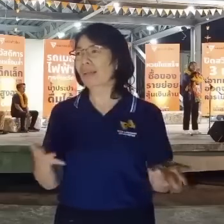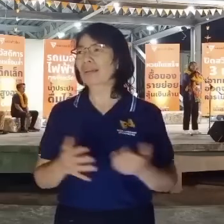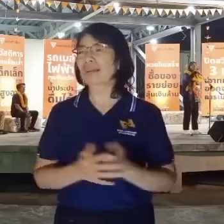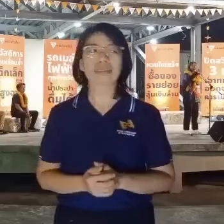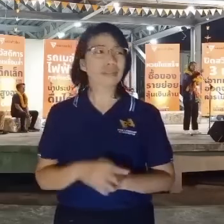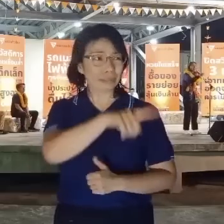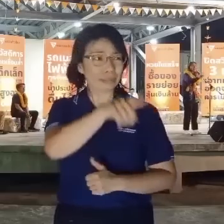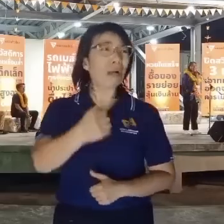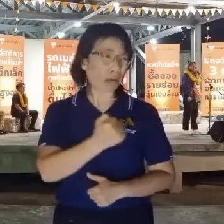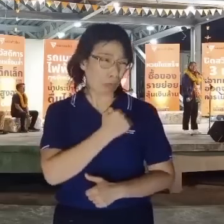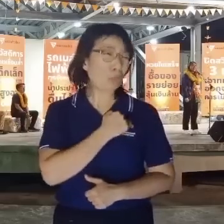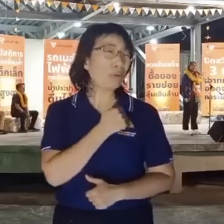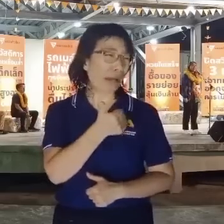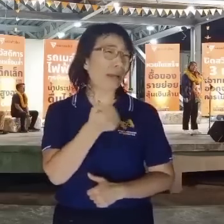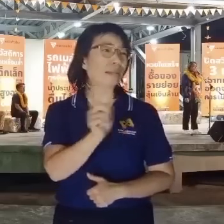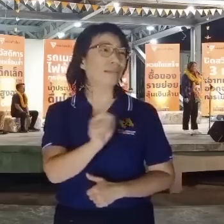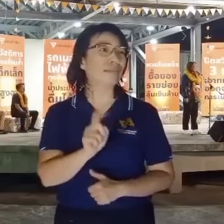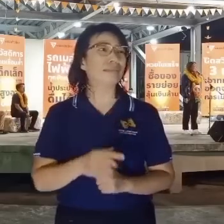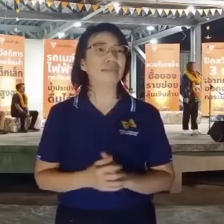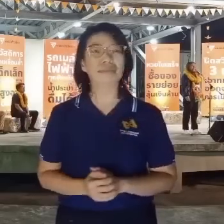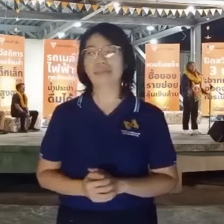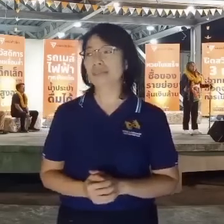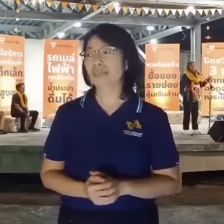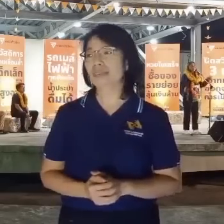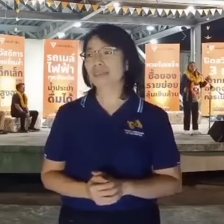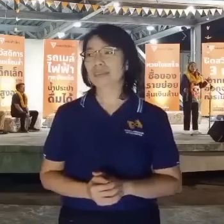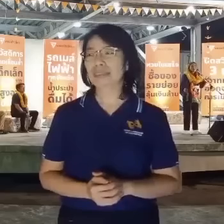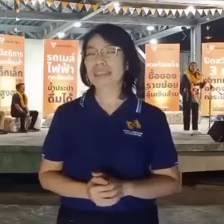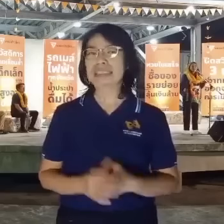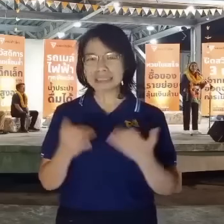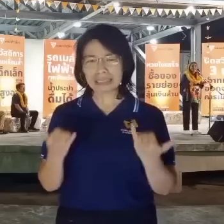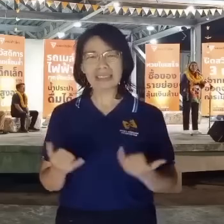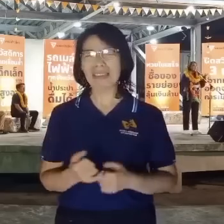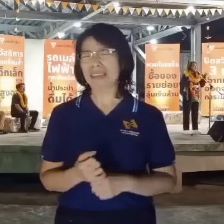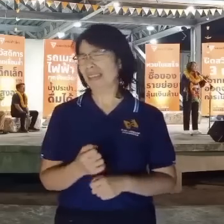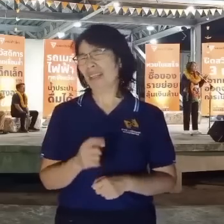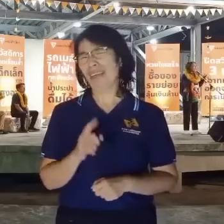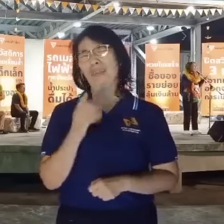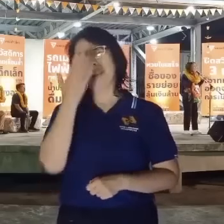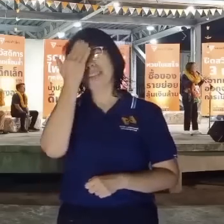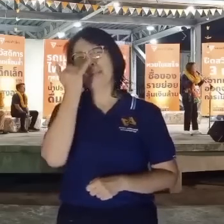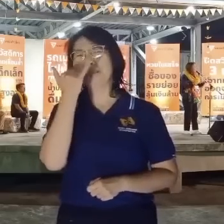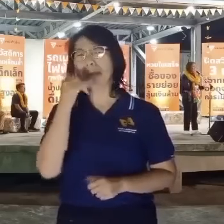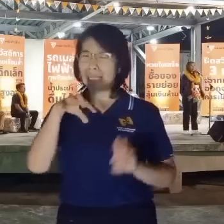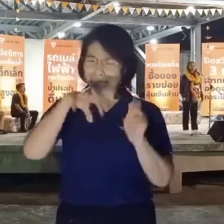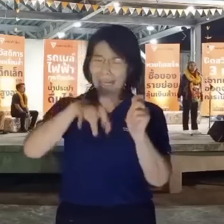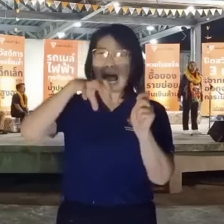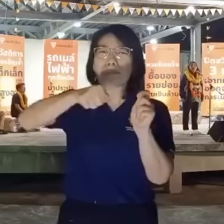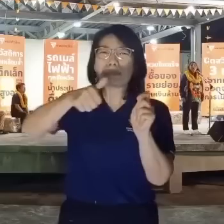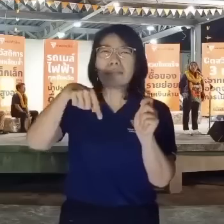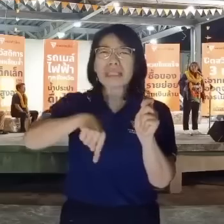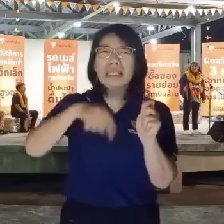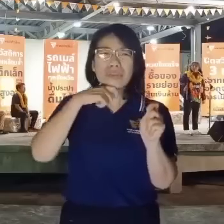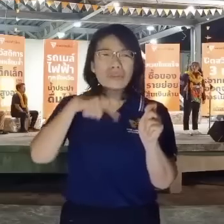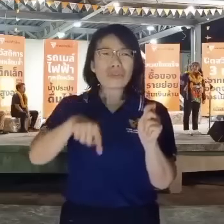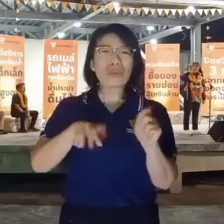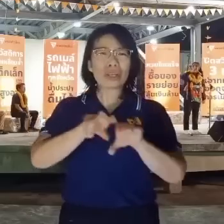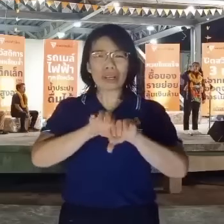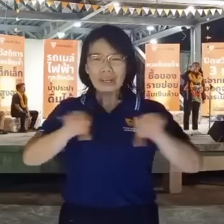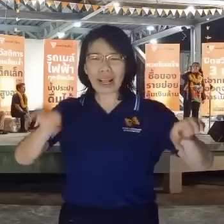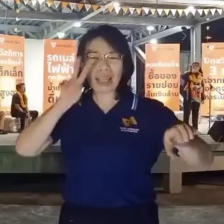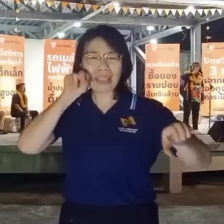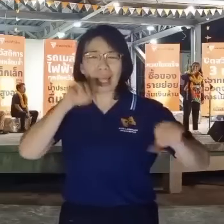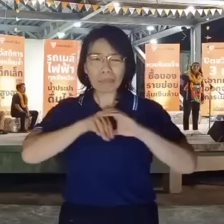ชนทนได้ไม่ได้มันเป็นไปไม่ได้ที่เราอยู่ในอำเภอเมืองเราอยู่